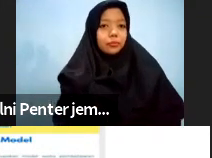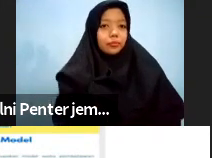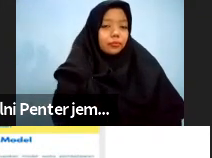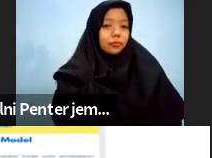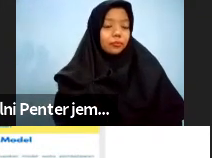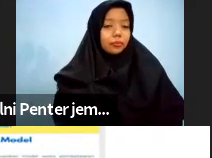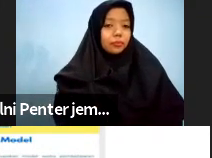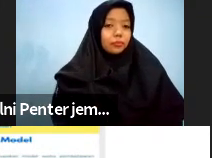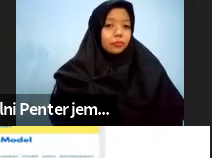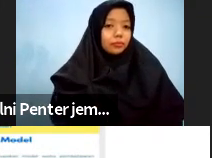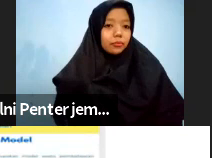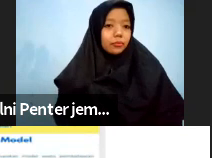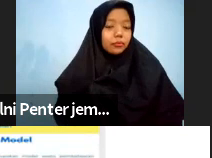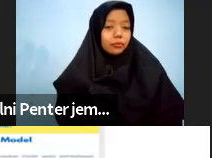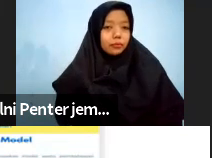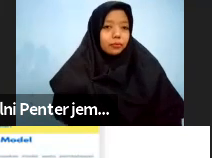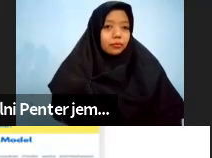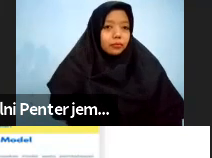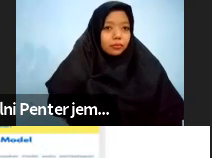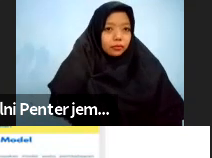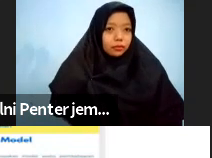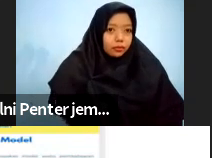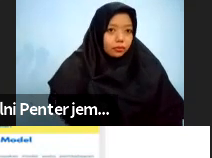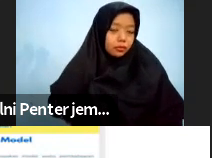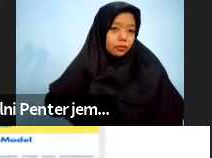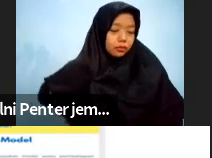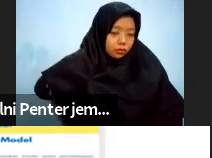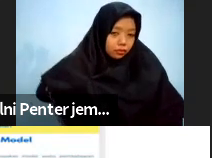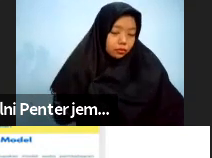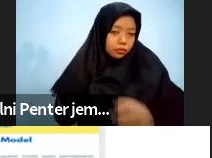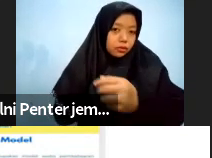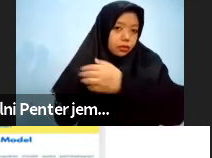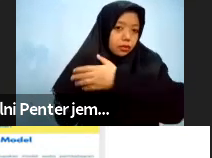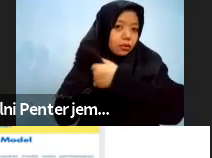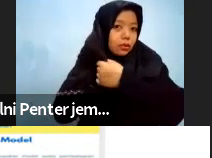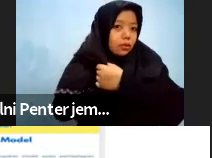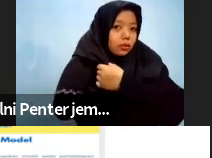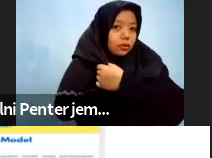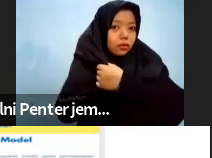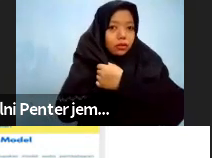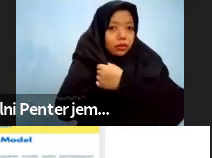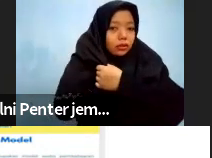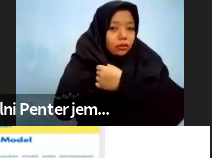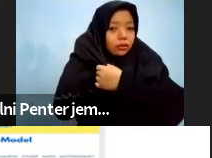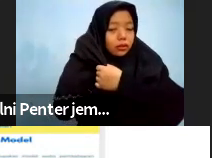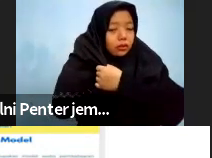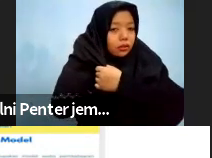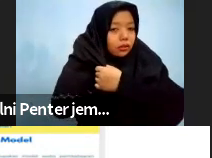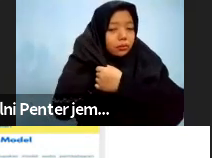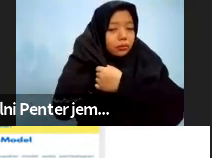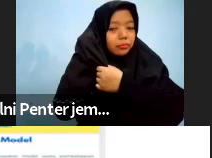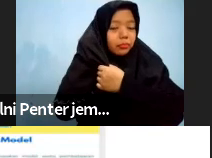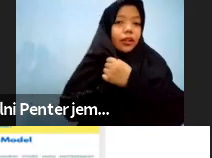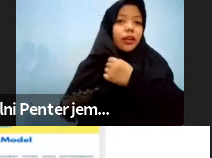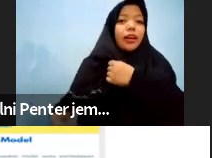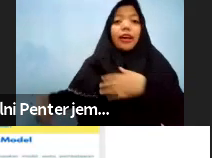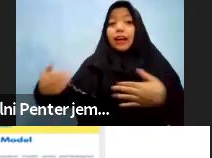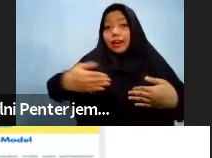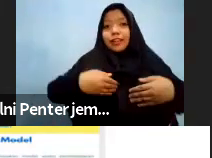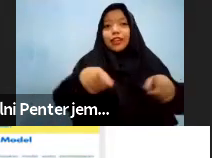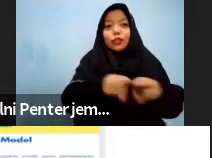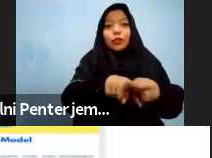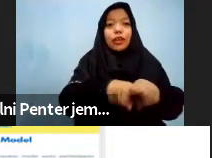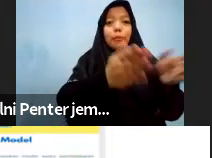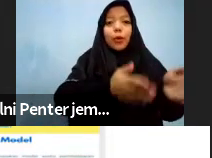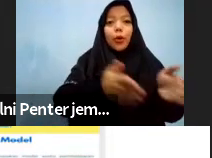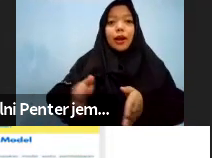lalu ada produk matahari-matahari ini media audio Tuntunan anak sehari-hari ini membentuk